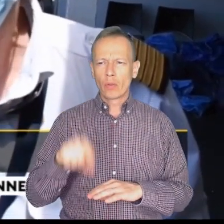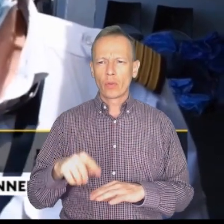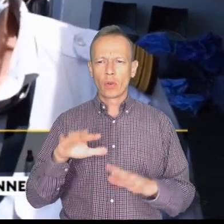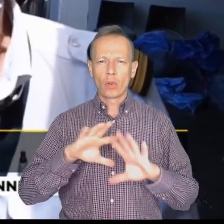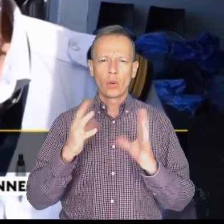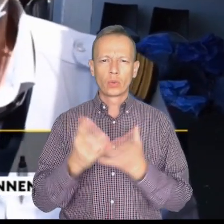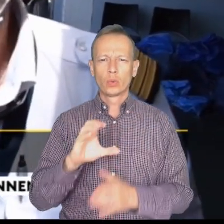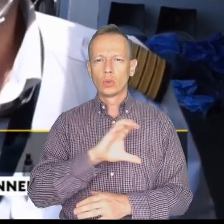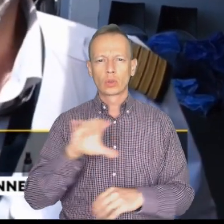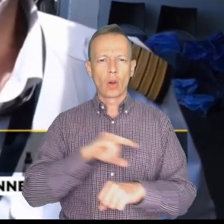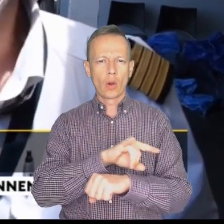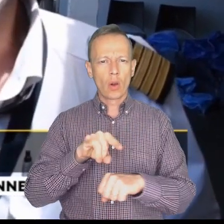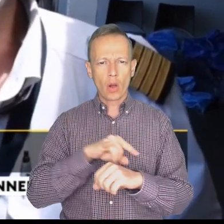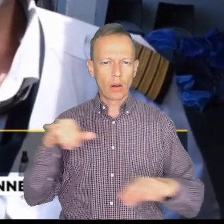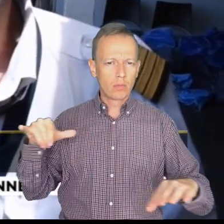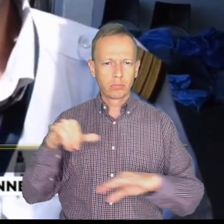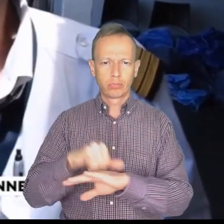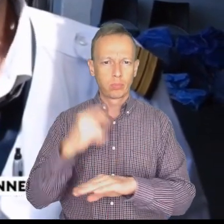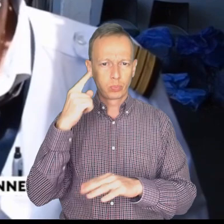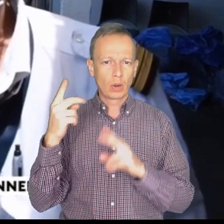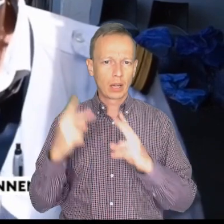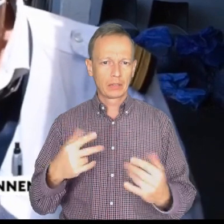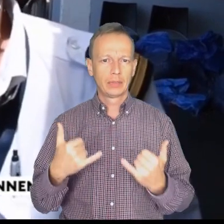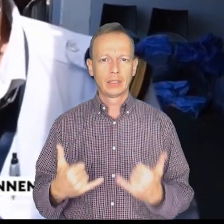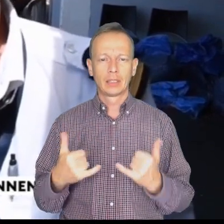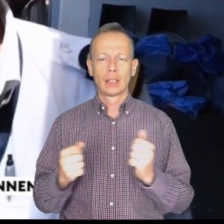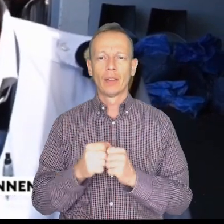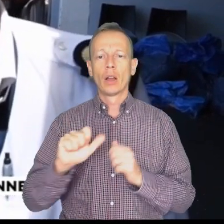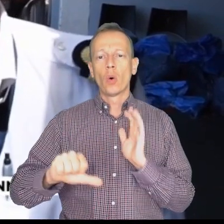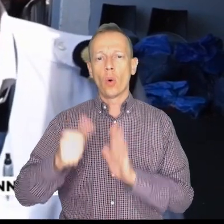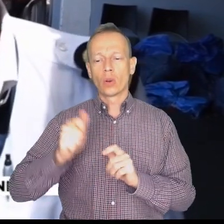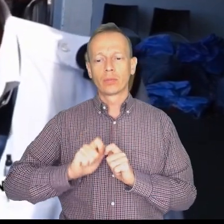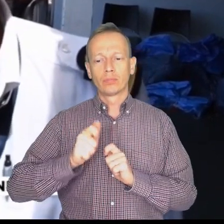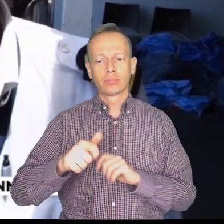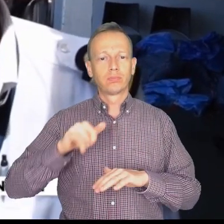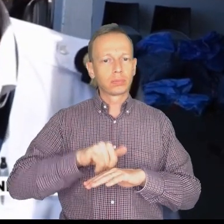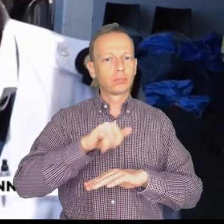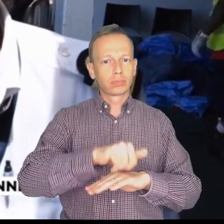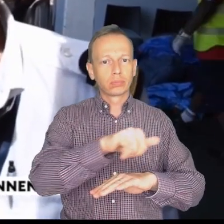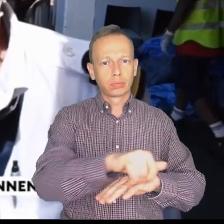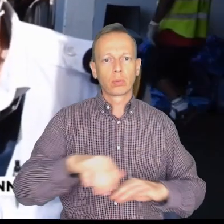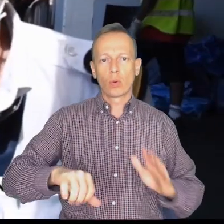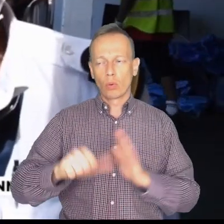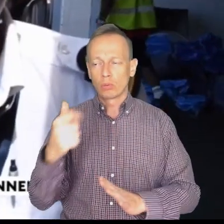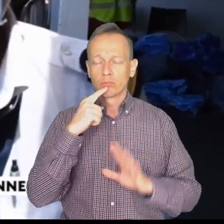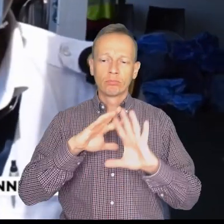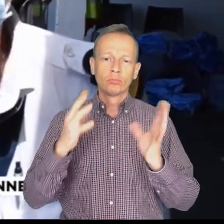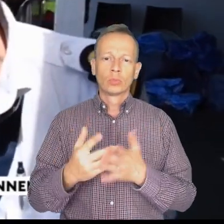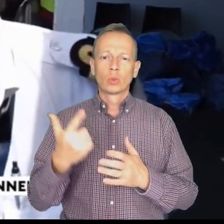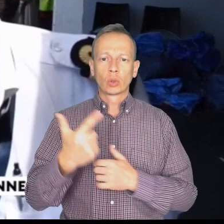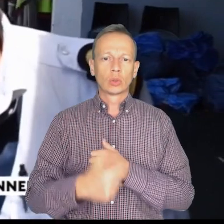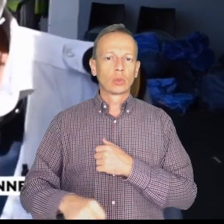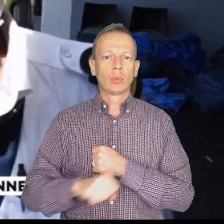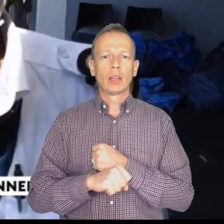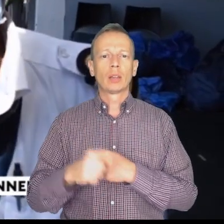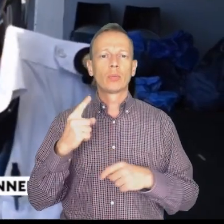100 heures de vol avec 11 étapes. Et donc on a mis 2 semaines. Alors, on a eu un petit